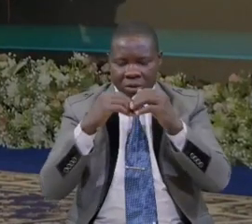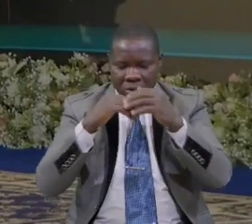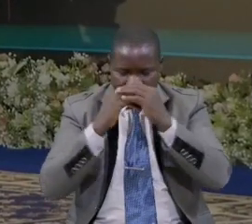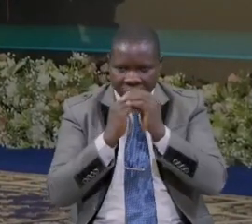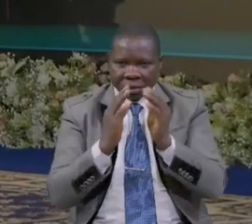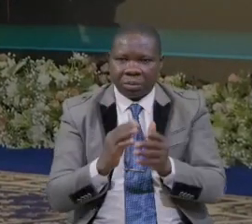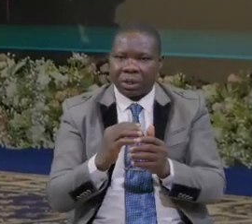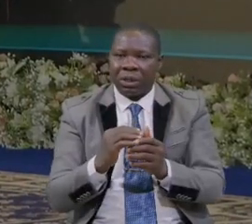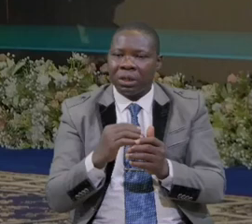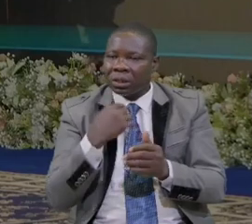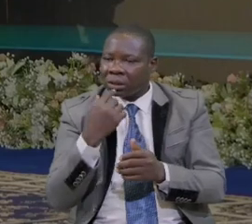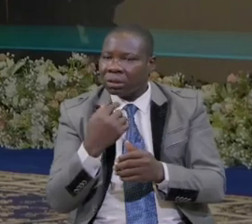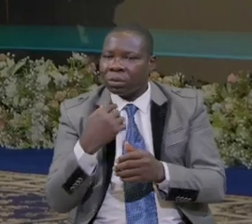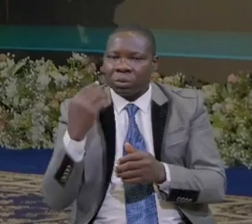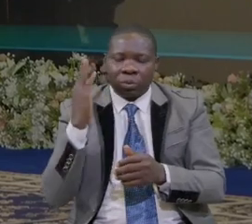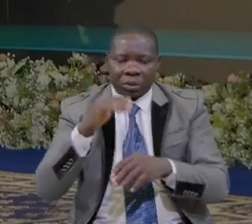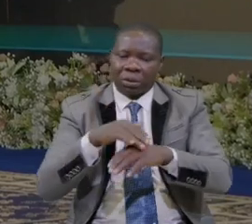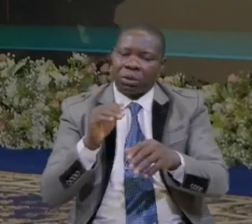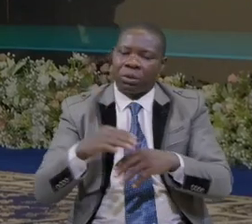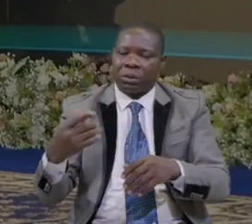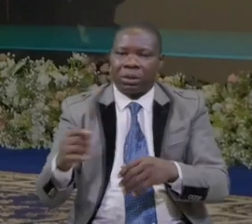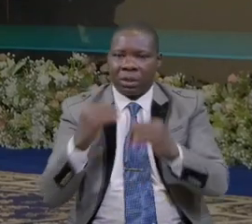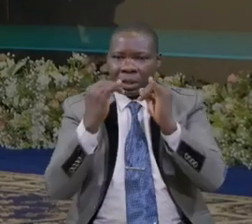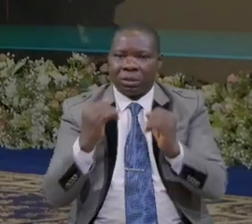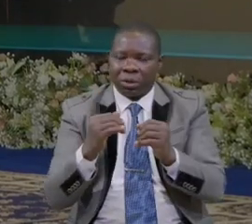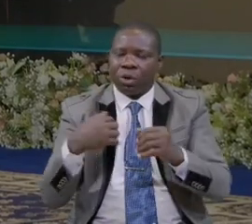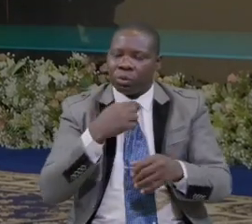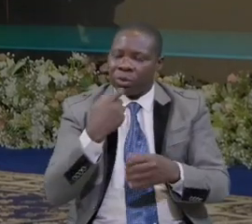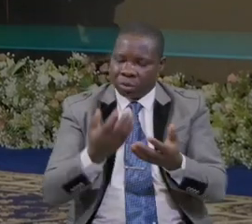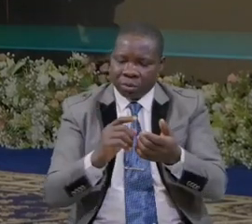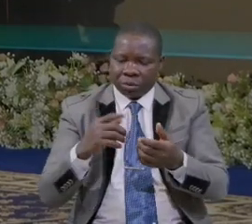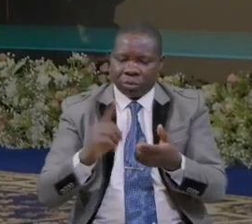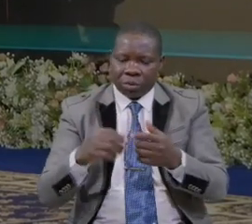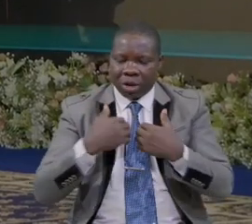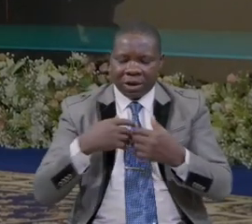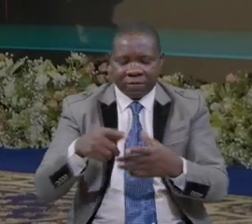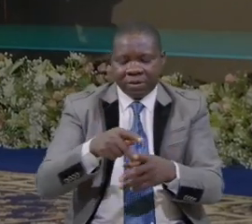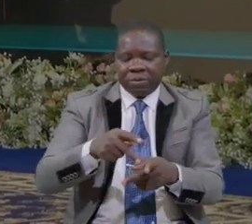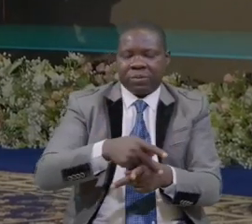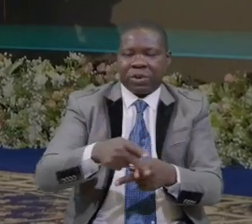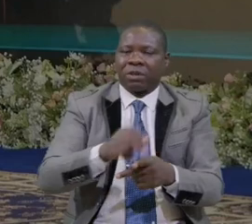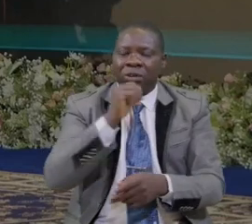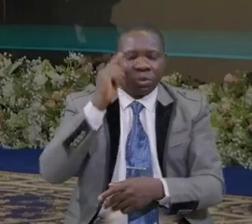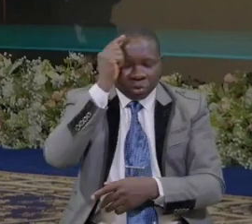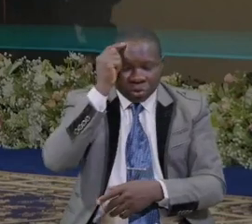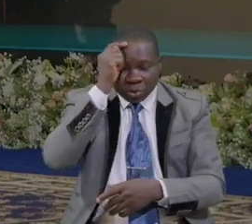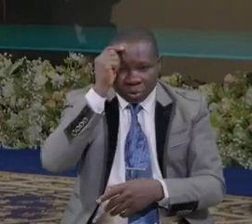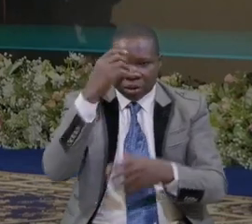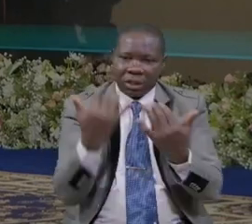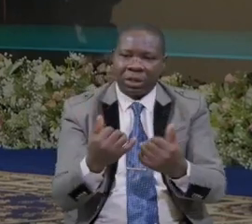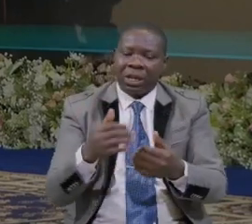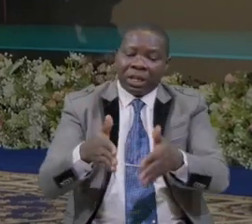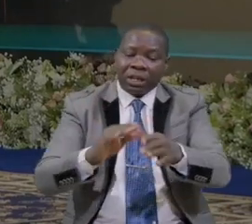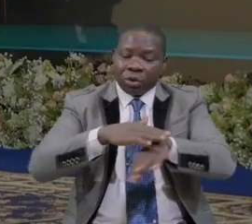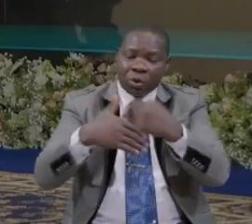d'accord. Pas de la théorie, la pratique. La démonstration claire et impérissable du mandat